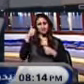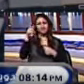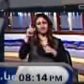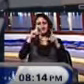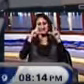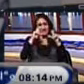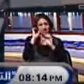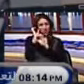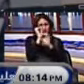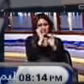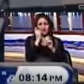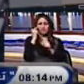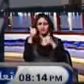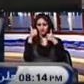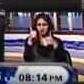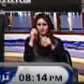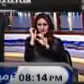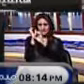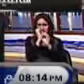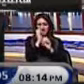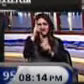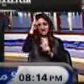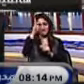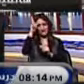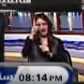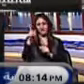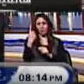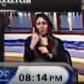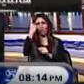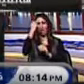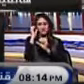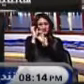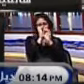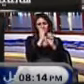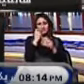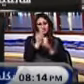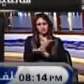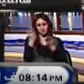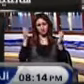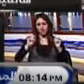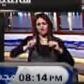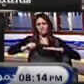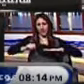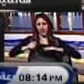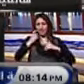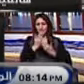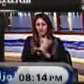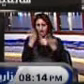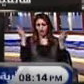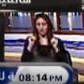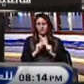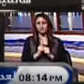الانفراد، واحيي موقع صدى البلد، الحقيقه انتوا عاملين انفراد صحفي متميز، انكم صورتوا كمان، احنا هنعرض دلوقتي ان شاء الله صورتوه، استاذ محمد طه هيعرضه حالا بيجهزه،